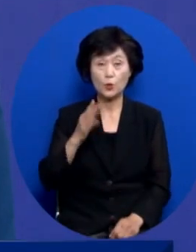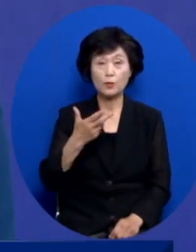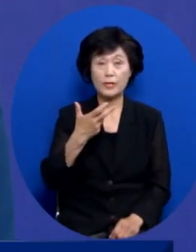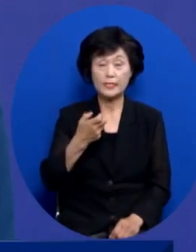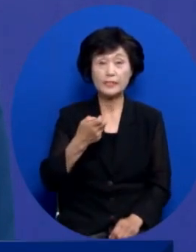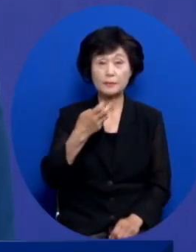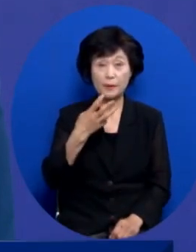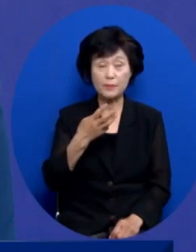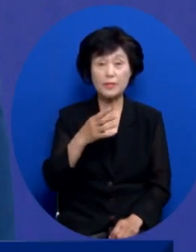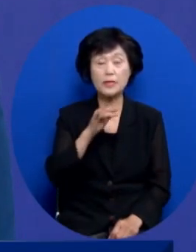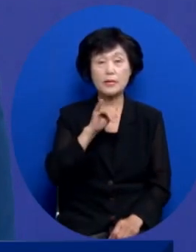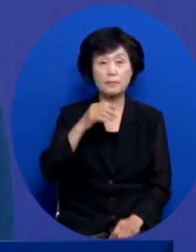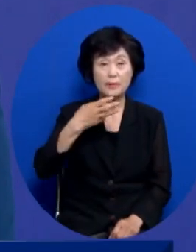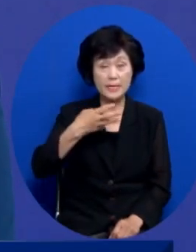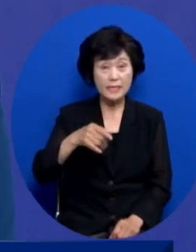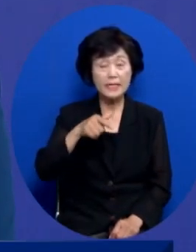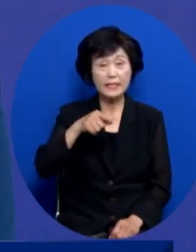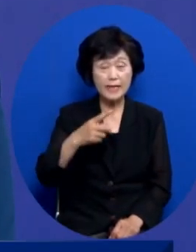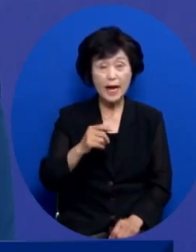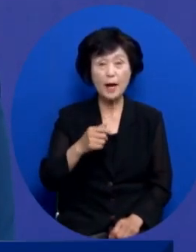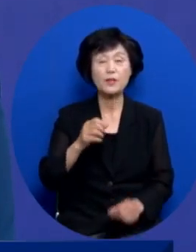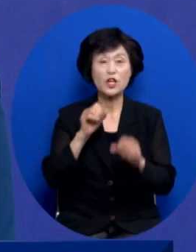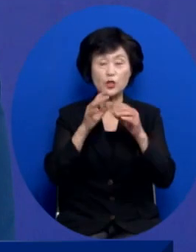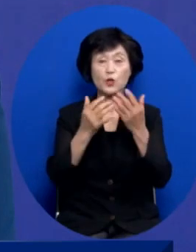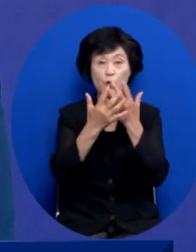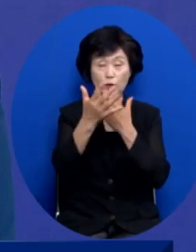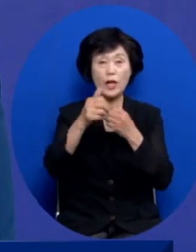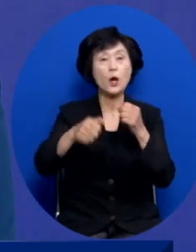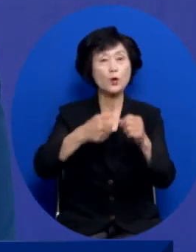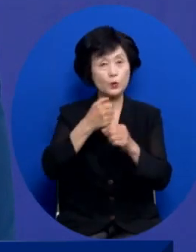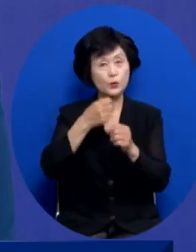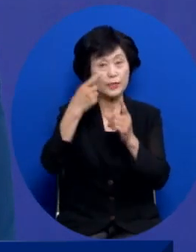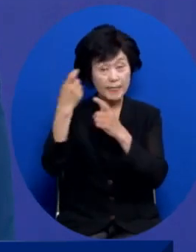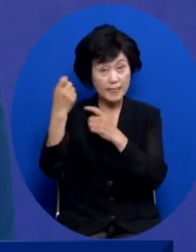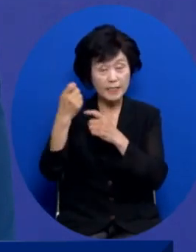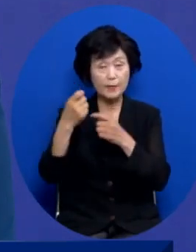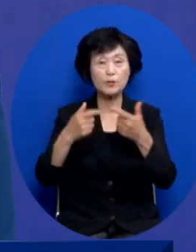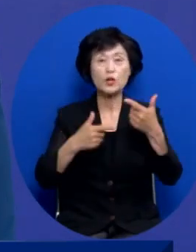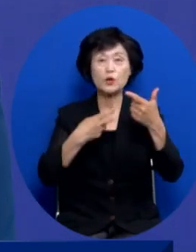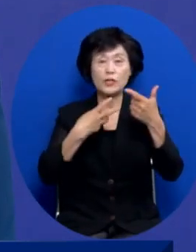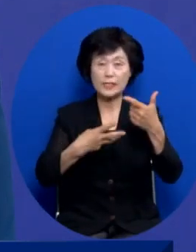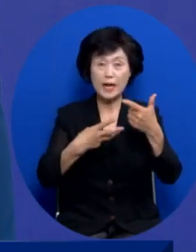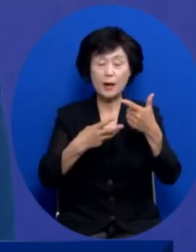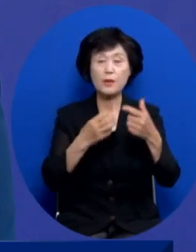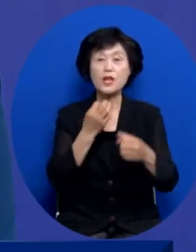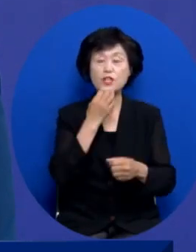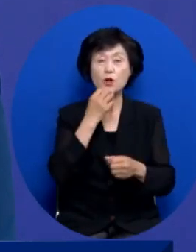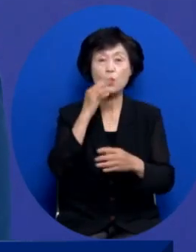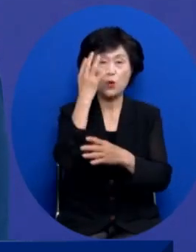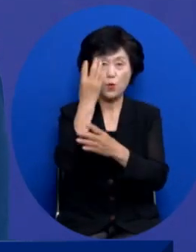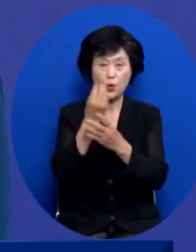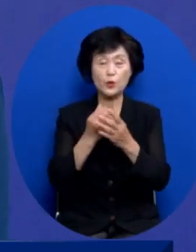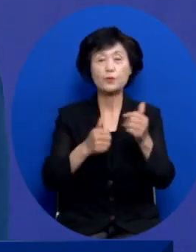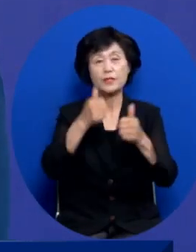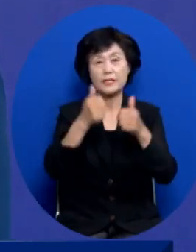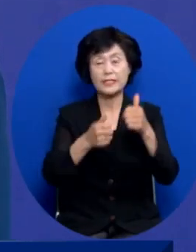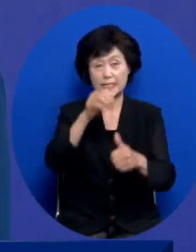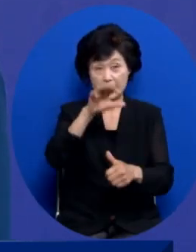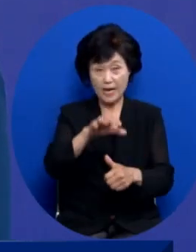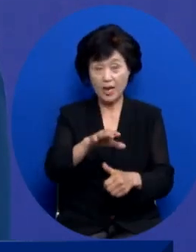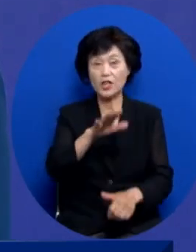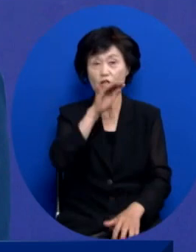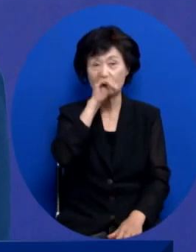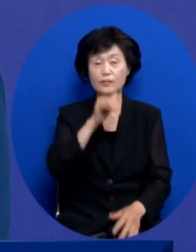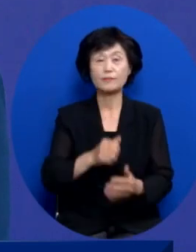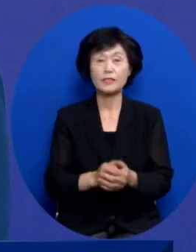1973년 빌리 그레엄 전도대회 50주년을 기념하기 위한 대회가 오는 3일 서울 월드컵 경기장에서 열립니다. 이에 앞서